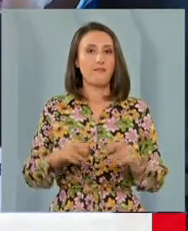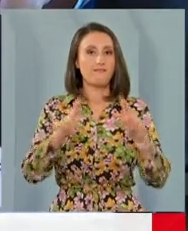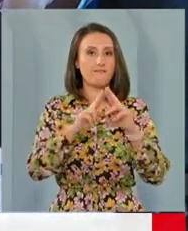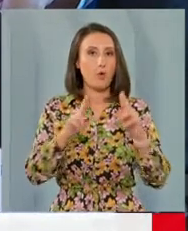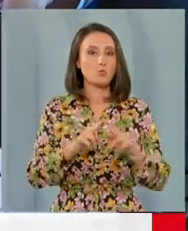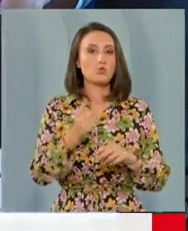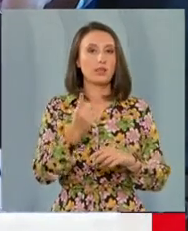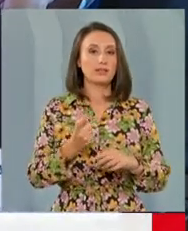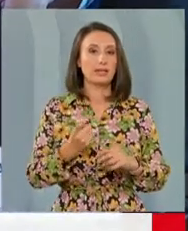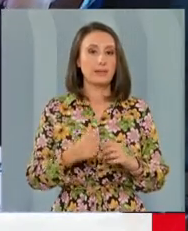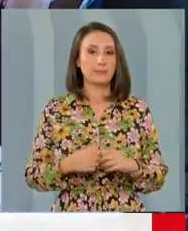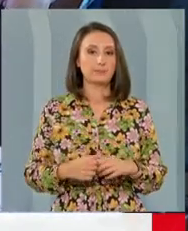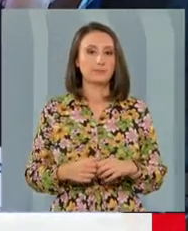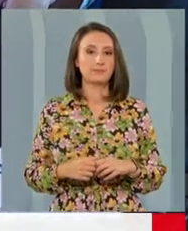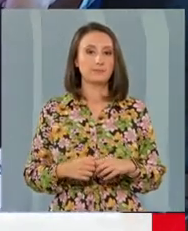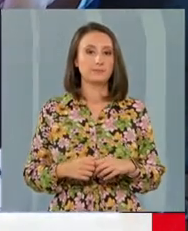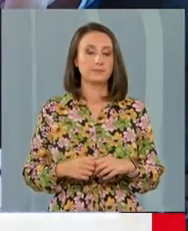formulă din